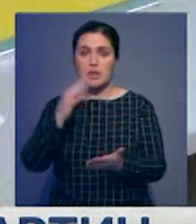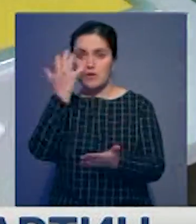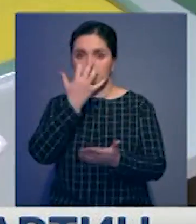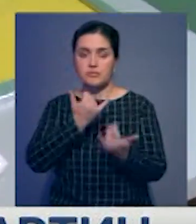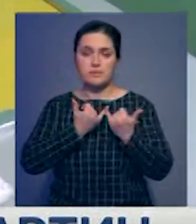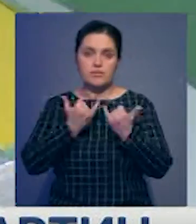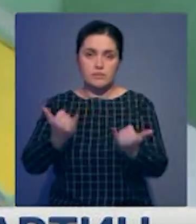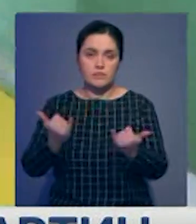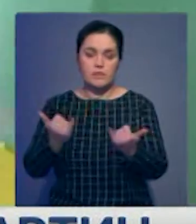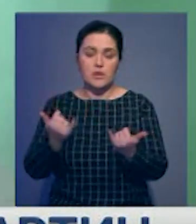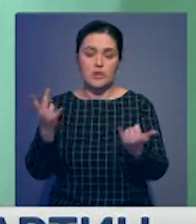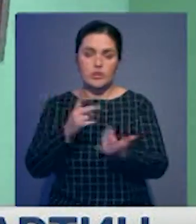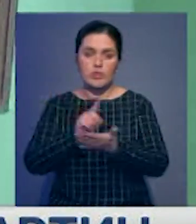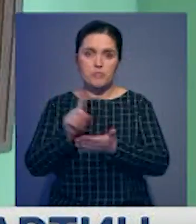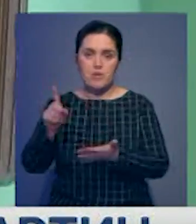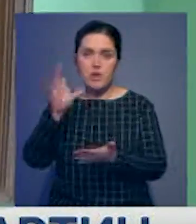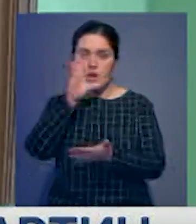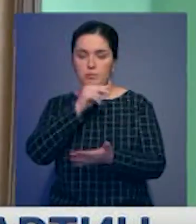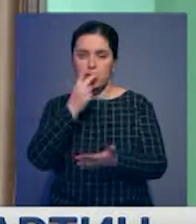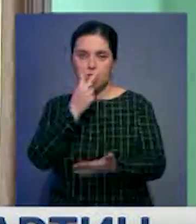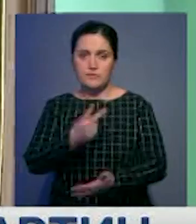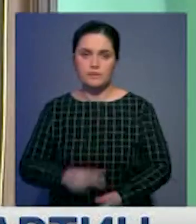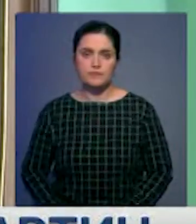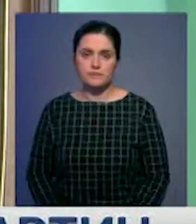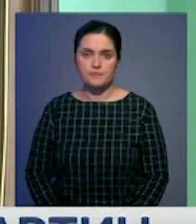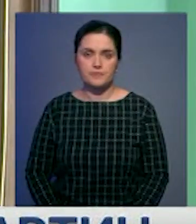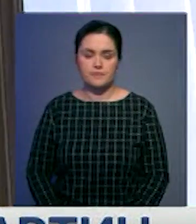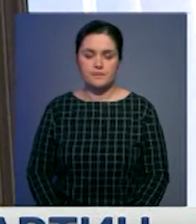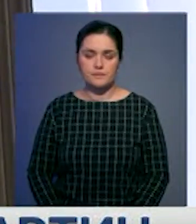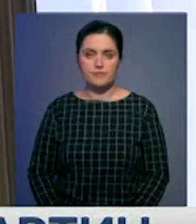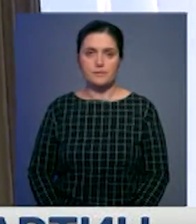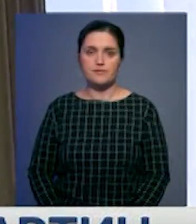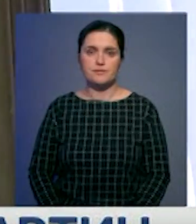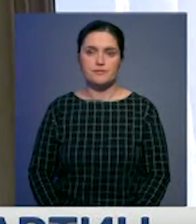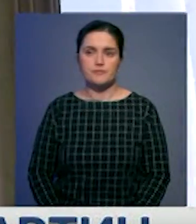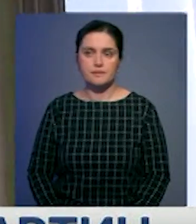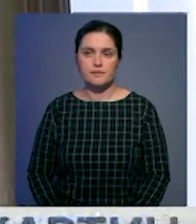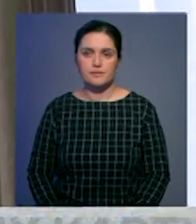живописи доступными для незрячих.